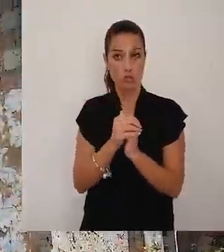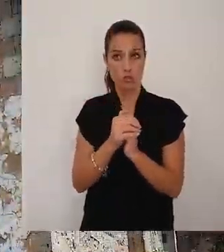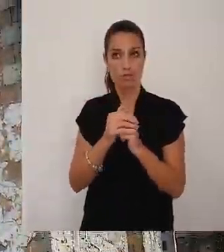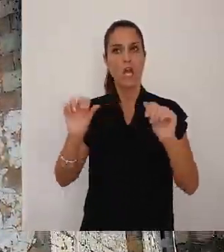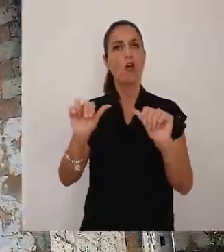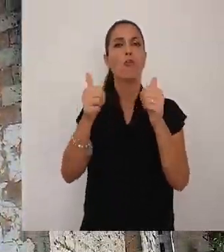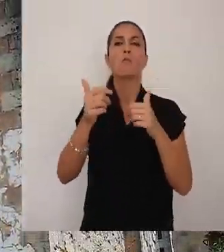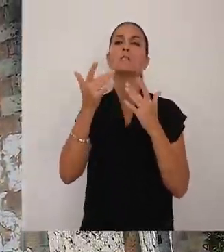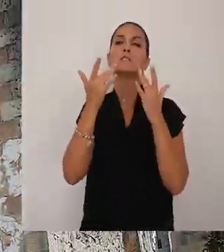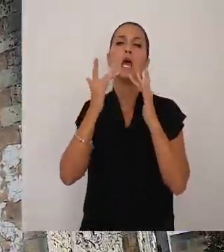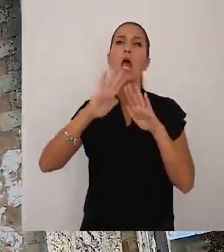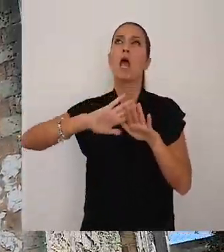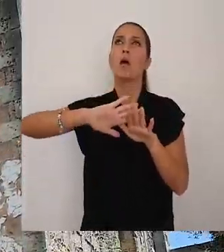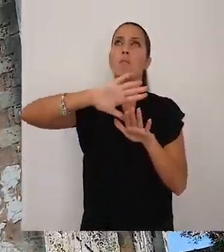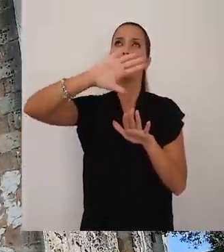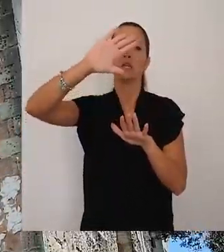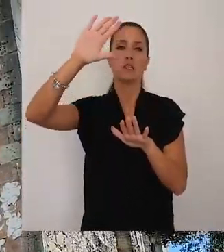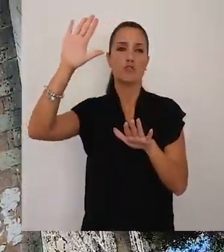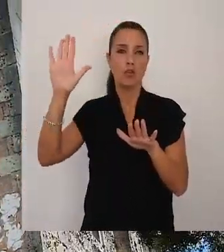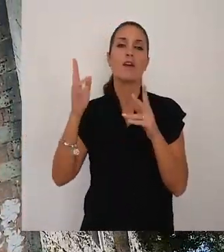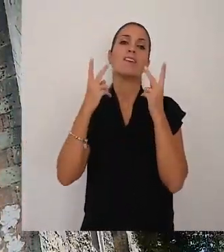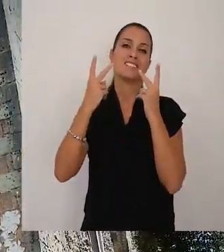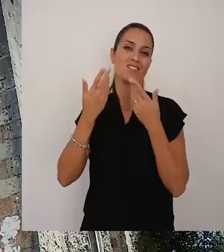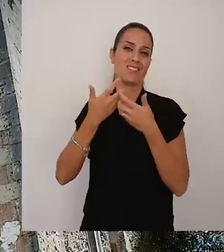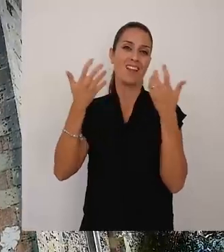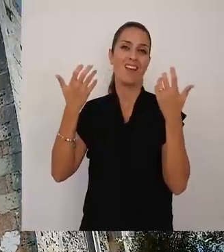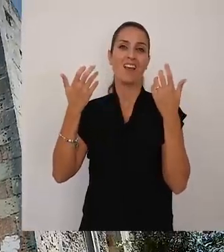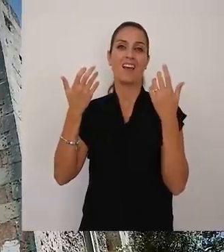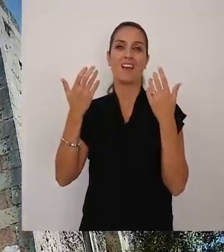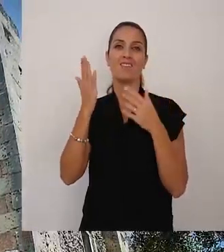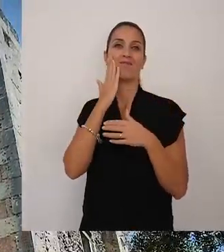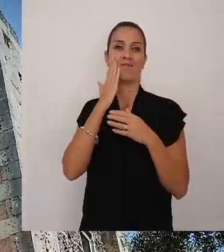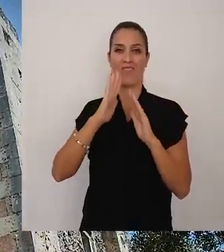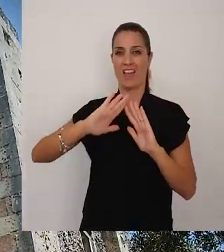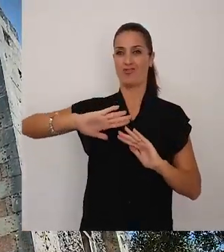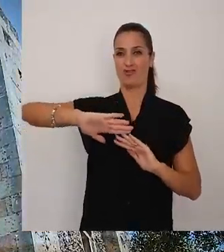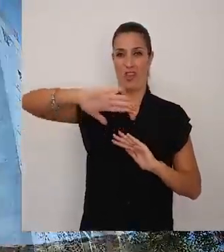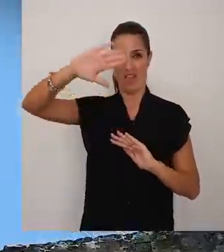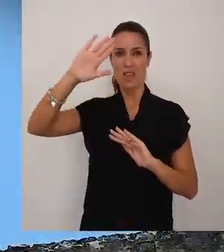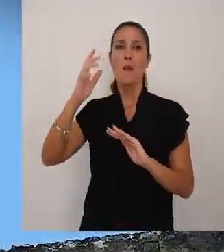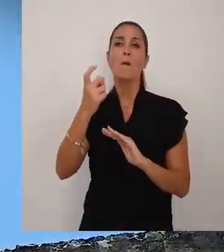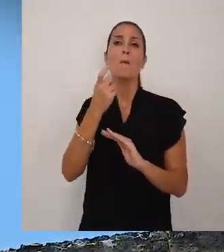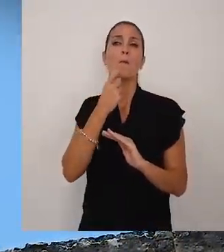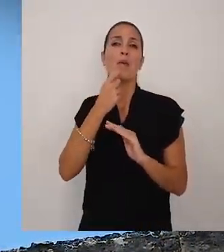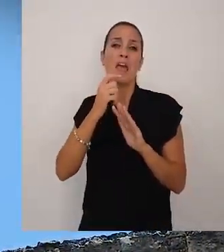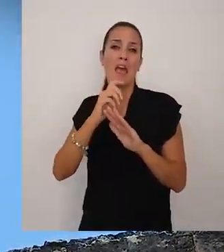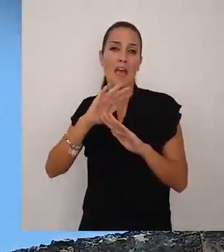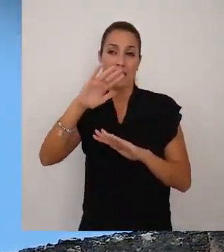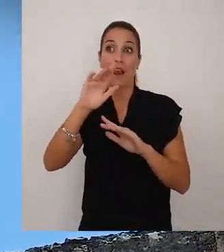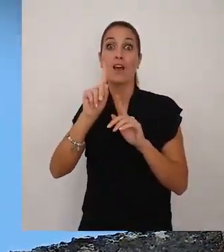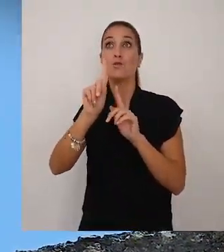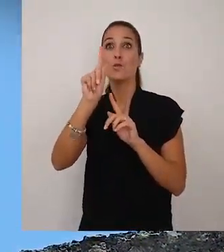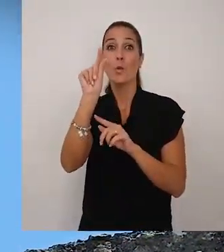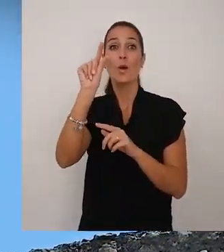Le forme architettoniche sono molto semplici e lineari, come si evince dalla facciata decorata da un piccolo portale in pietra e da una croce